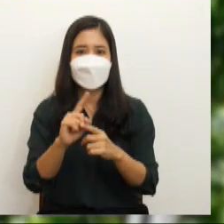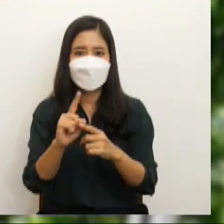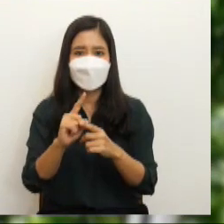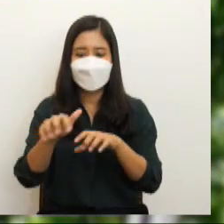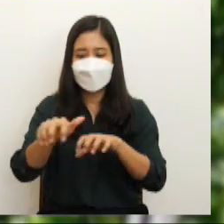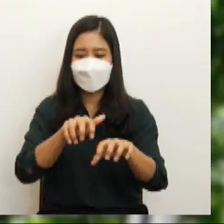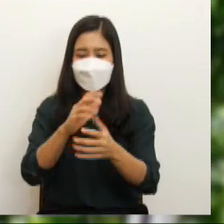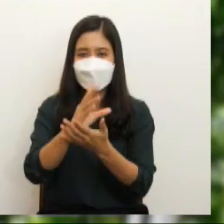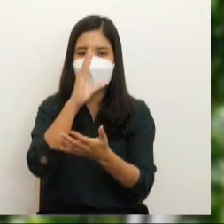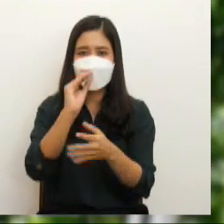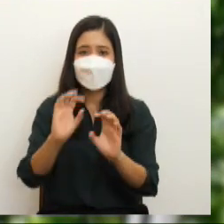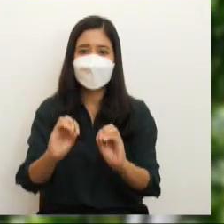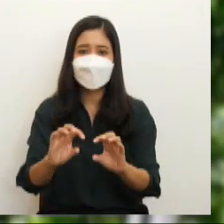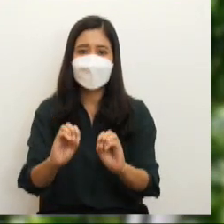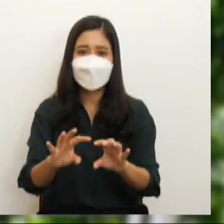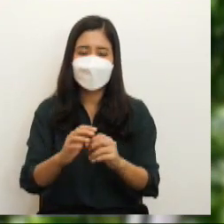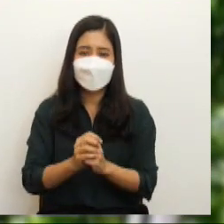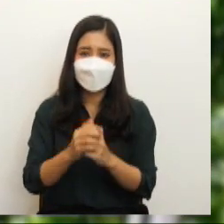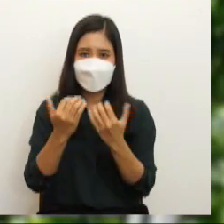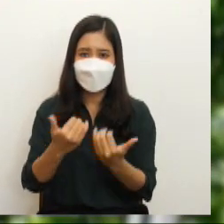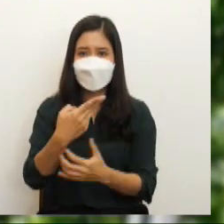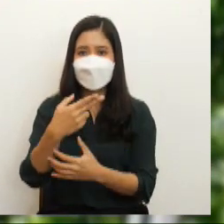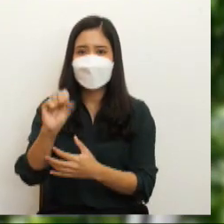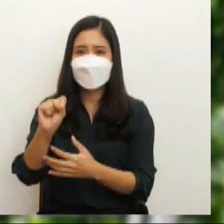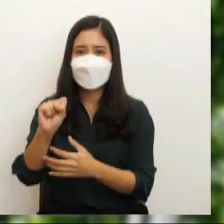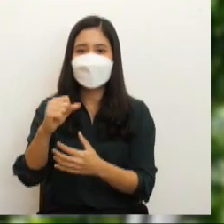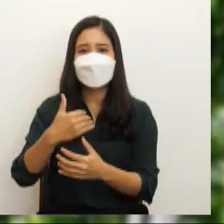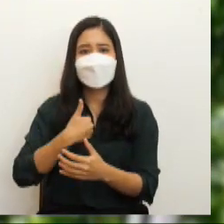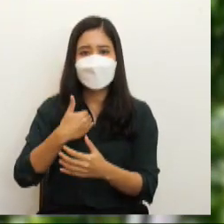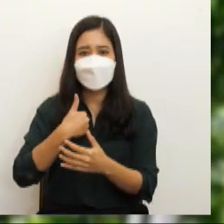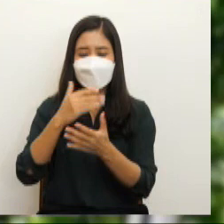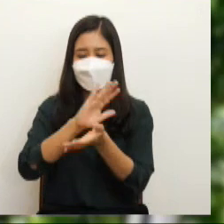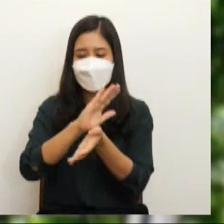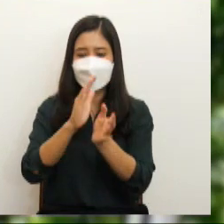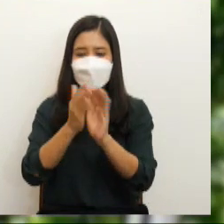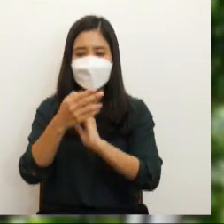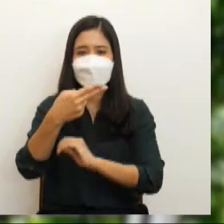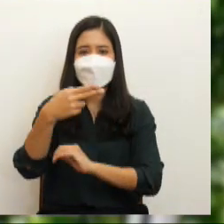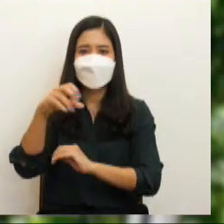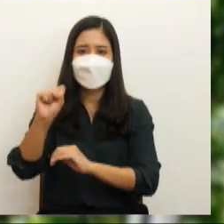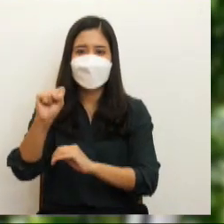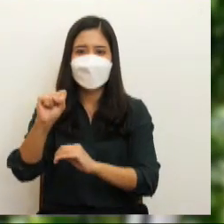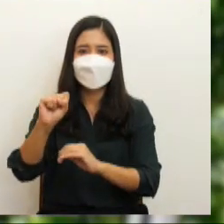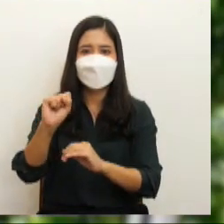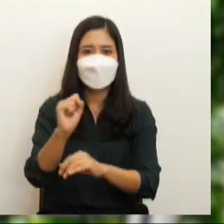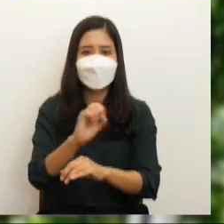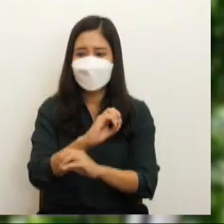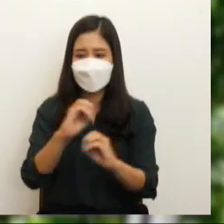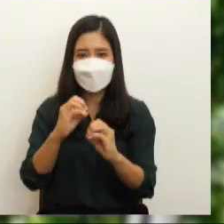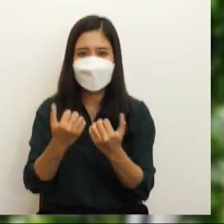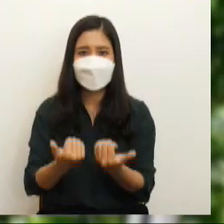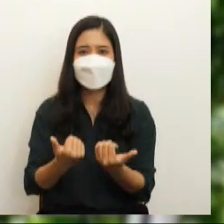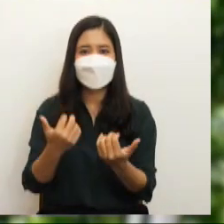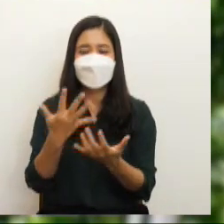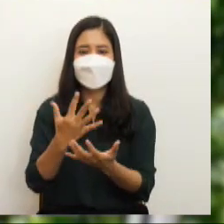อนประเด็นหลักสูตรเราจะไม่มีการปรับปรุงหลักสูตรใดๆแต่จะมีการยืดหยุ่นให้